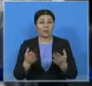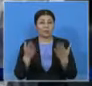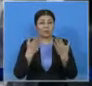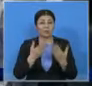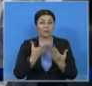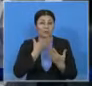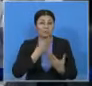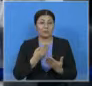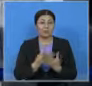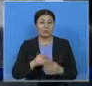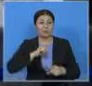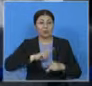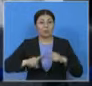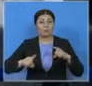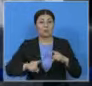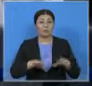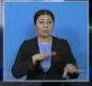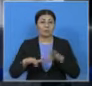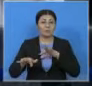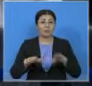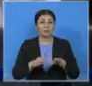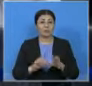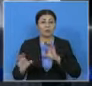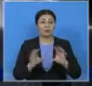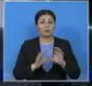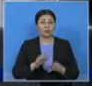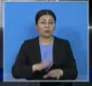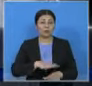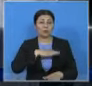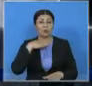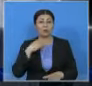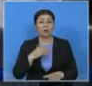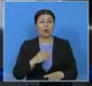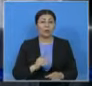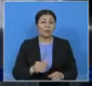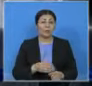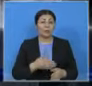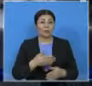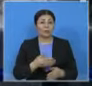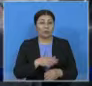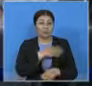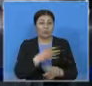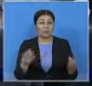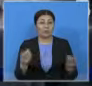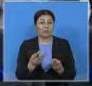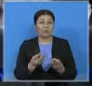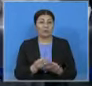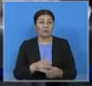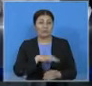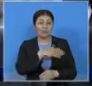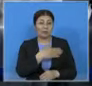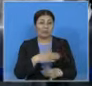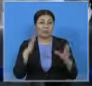Однако они очень быстрые. Что касается ухода за ней, нужно больше гулять с ней, брать на охоту. Ни в коем случае не одомашнивать. Частенько участвуем на